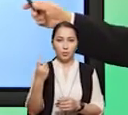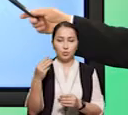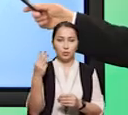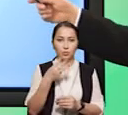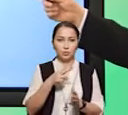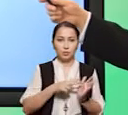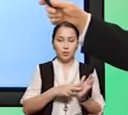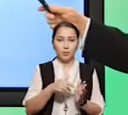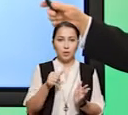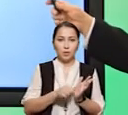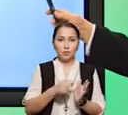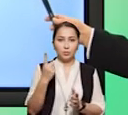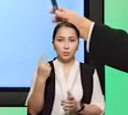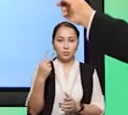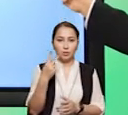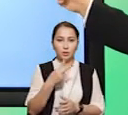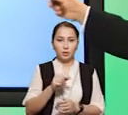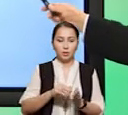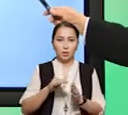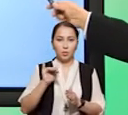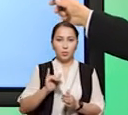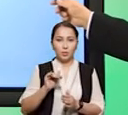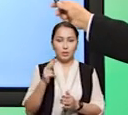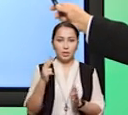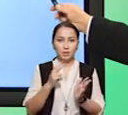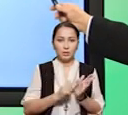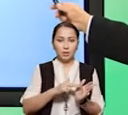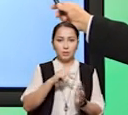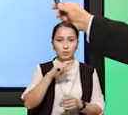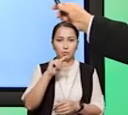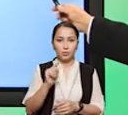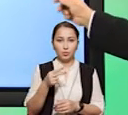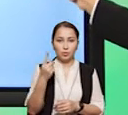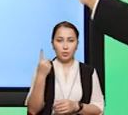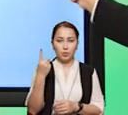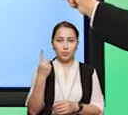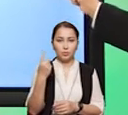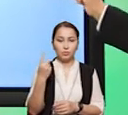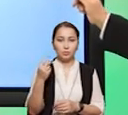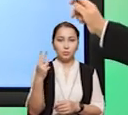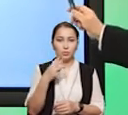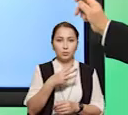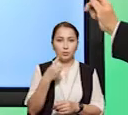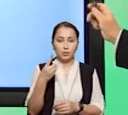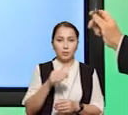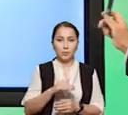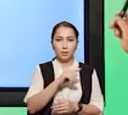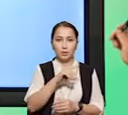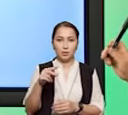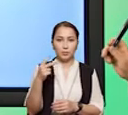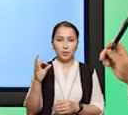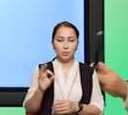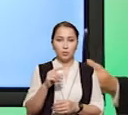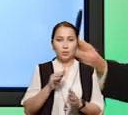1.138 ni 6.2 ga ko'paytirsak 8.31 qoldi. Joul taqsim mol